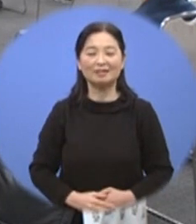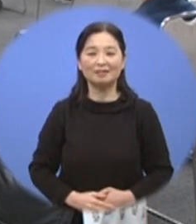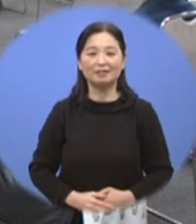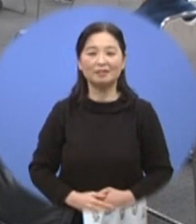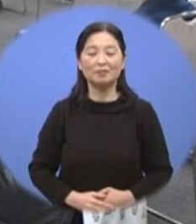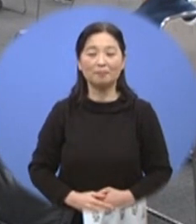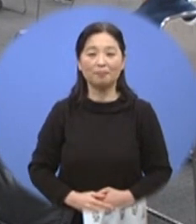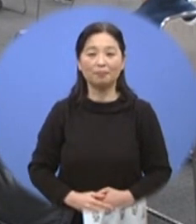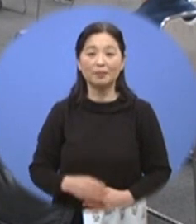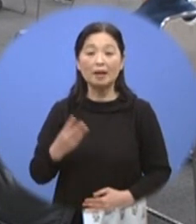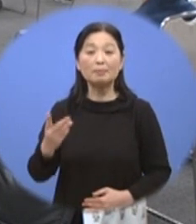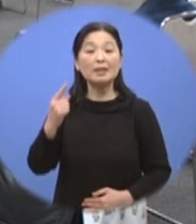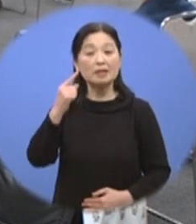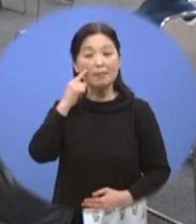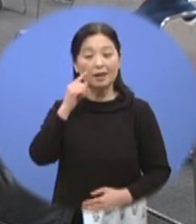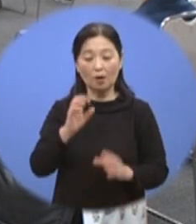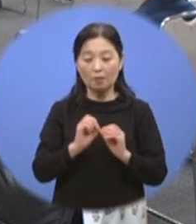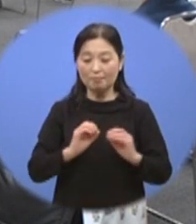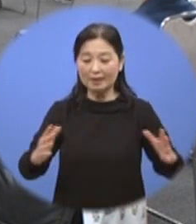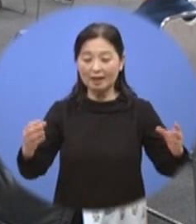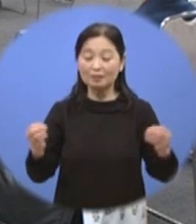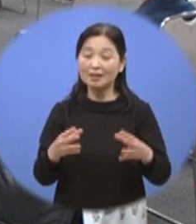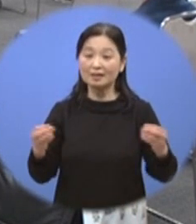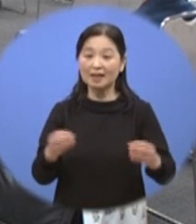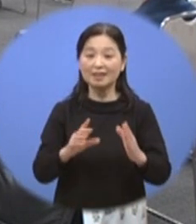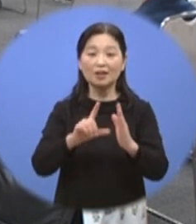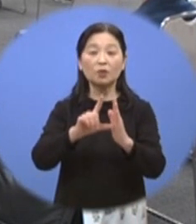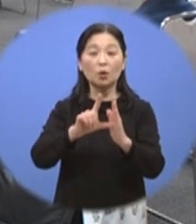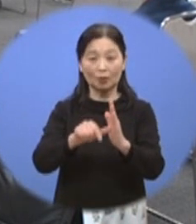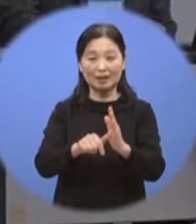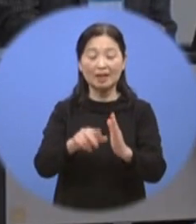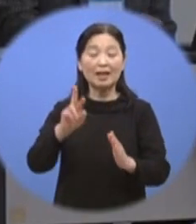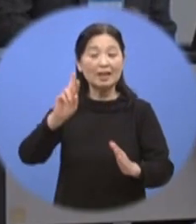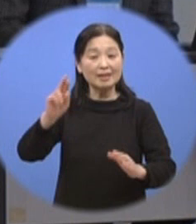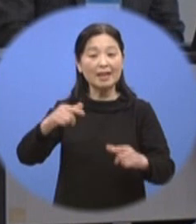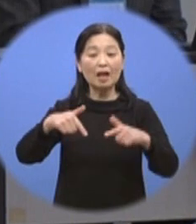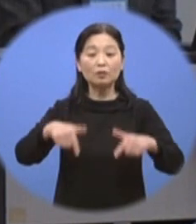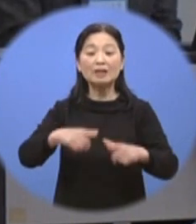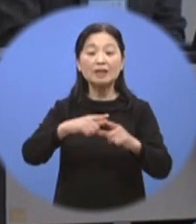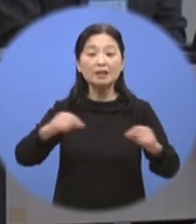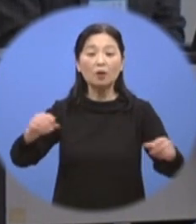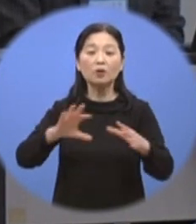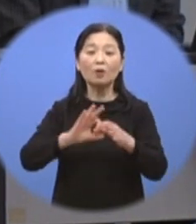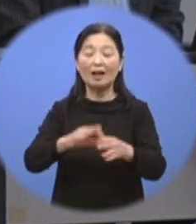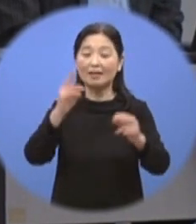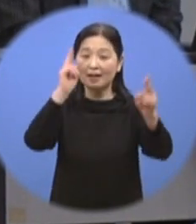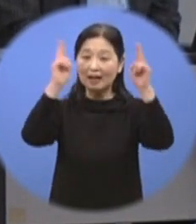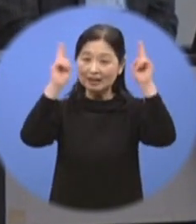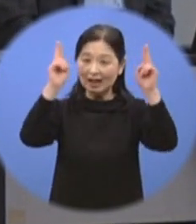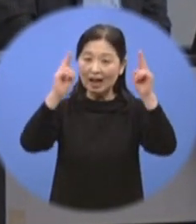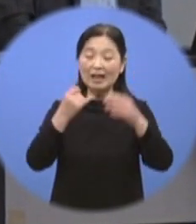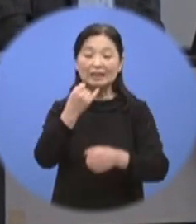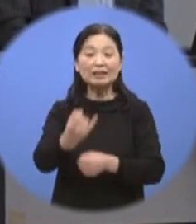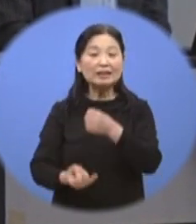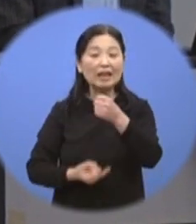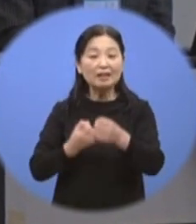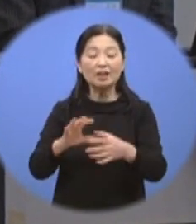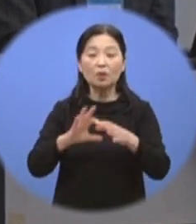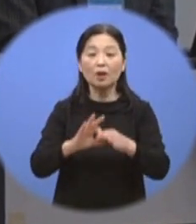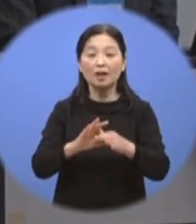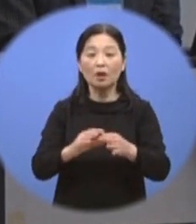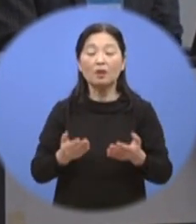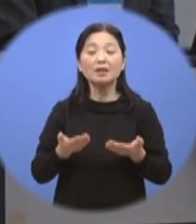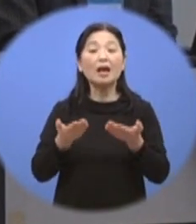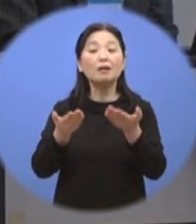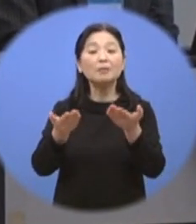この日3つ目のパネルディスカッションでは、 JR 西日本の関連会社やインターネット関連のサービスを提供する